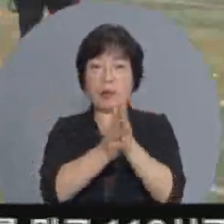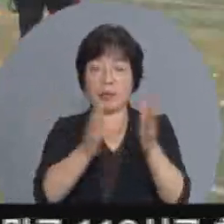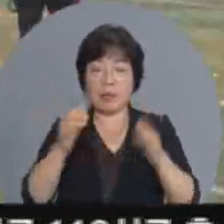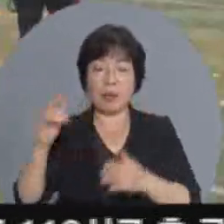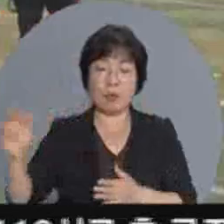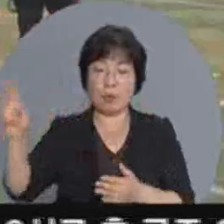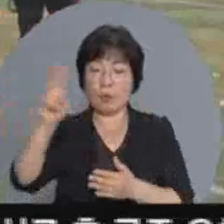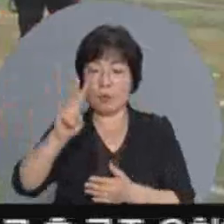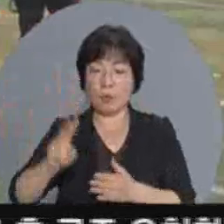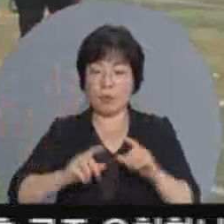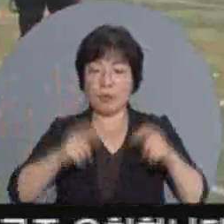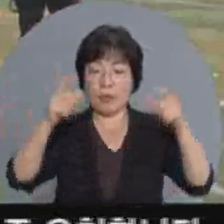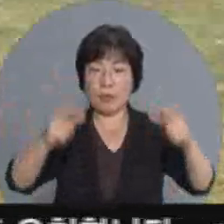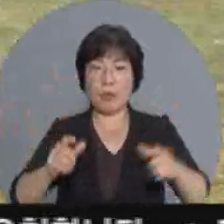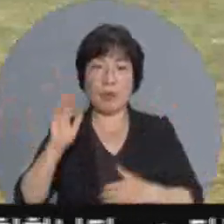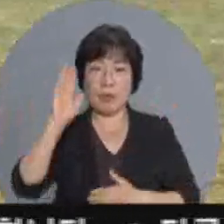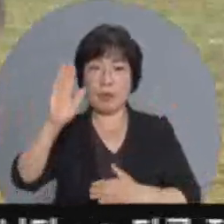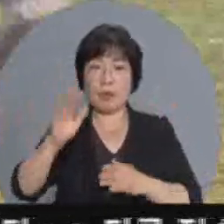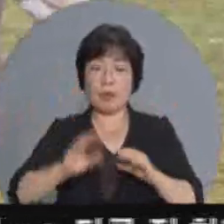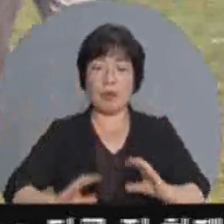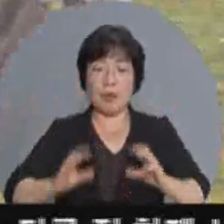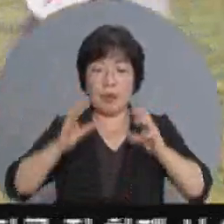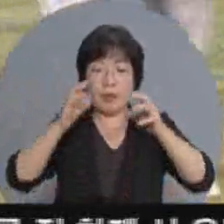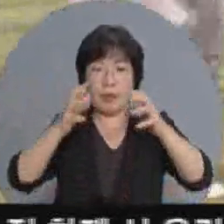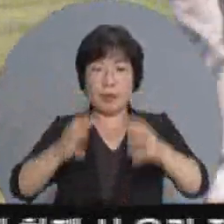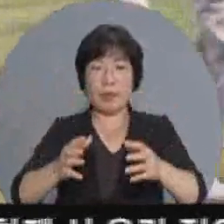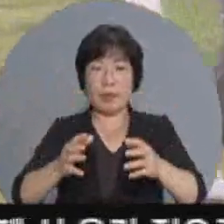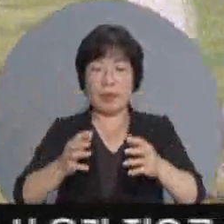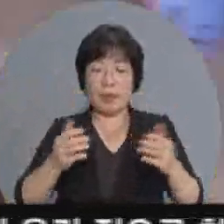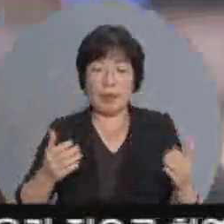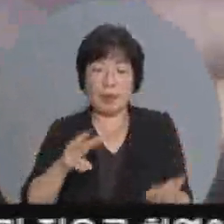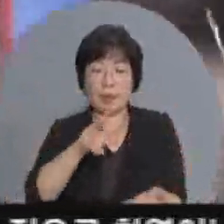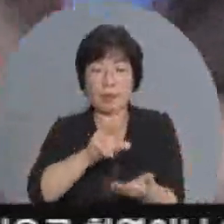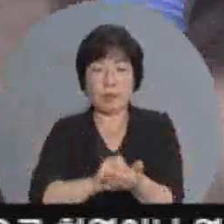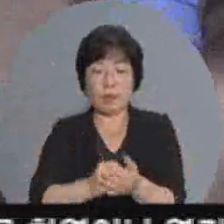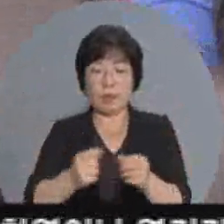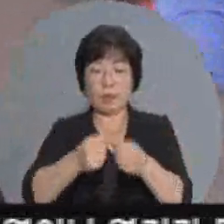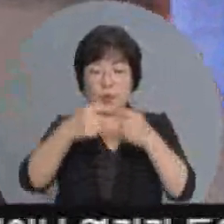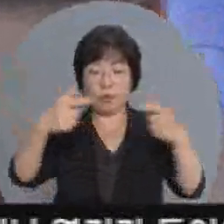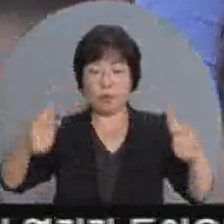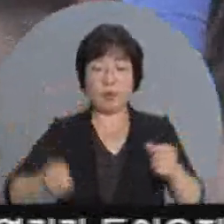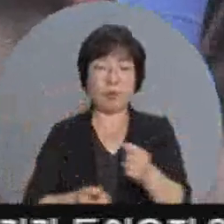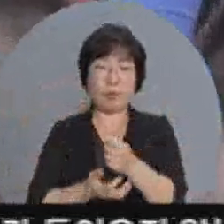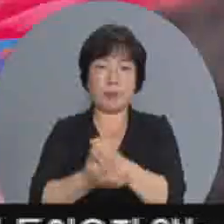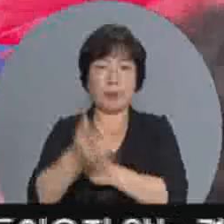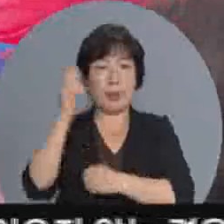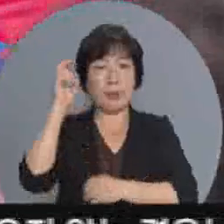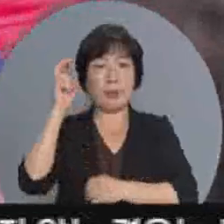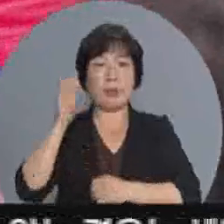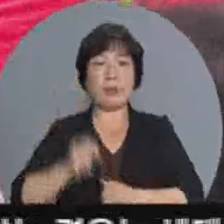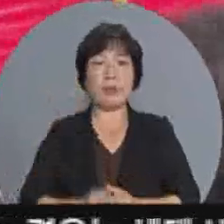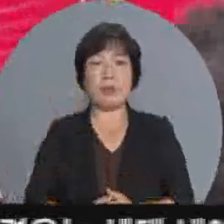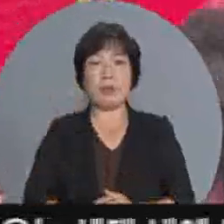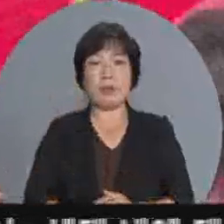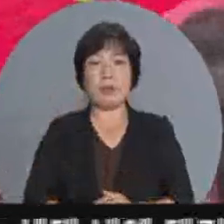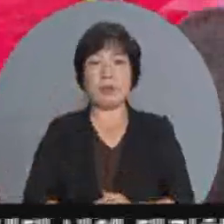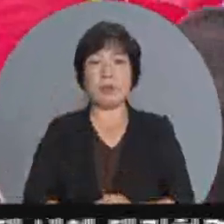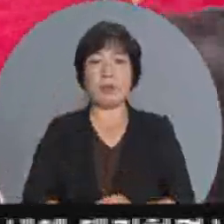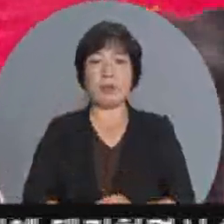다문화사회 전남의 미래와 동아시아를 넘는 의 문제로 확산될 전망입니다 MBC 뉴스